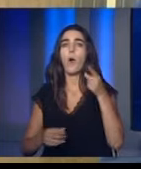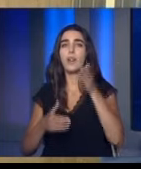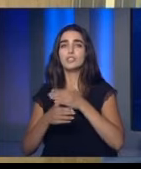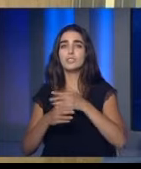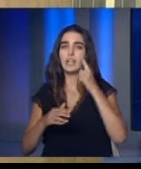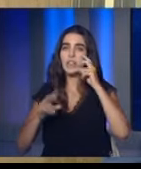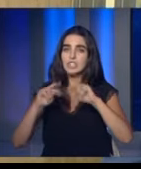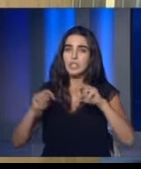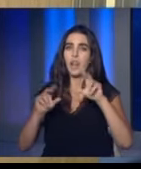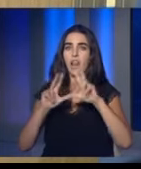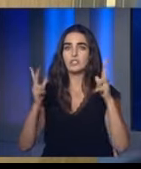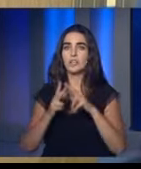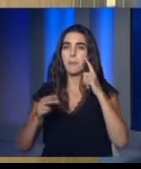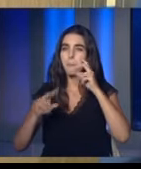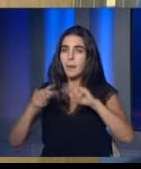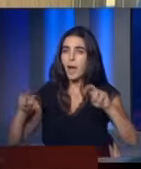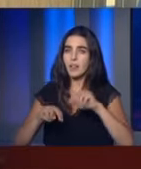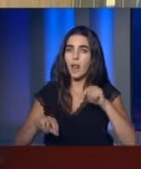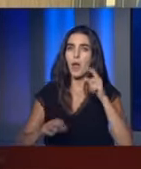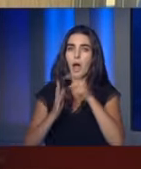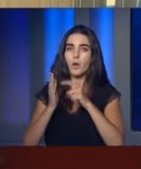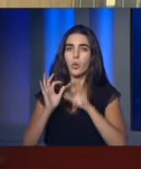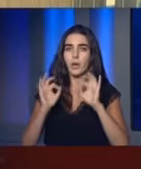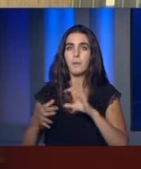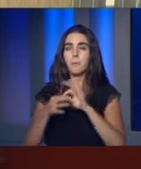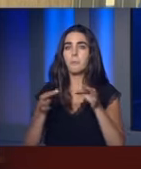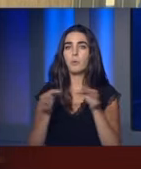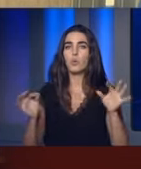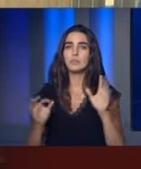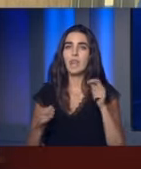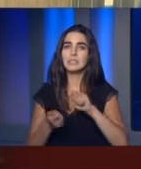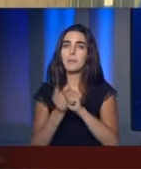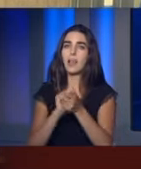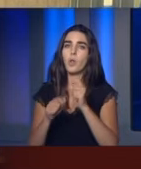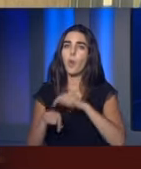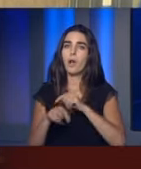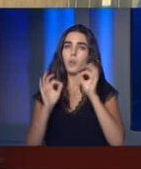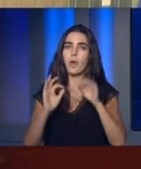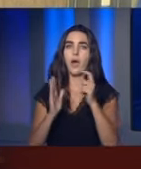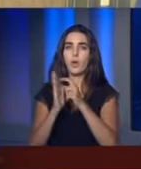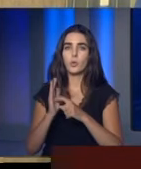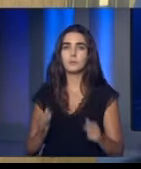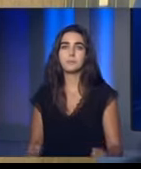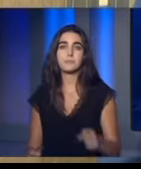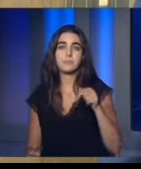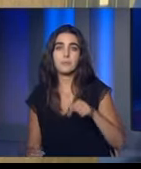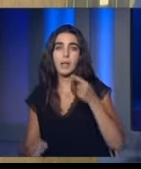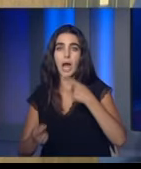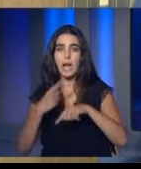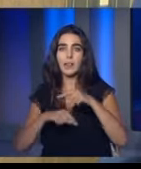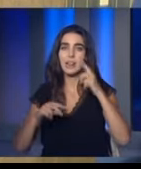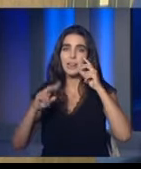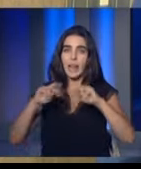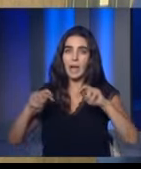وصلنا إلى ما يلي: أول شيء تشكيل لجنة للبحث بموضوع قانون الشيوع وتعديله وفق